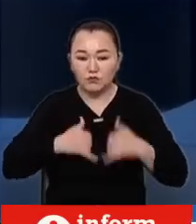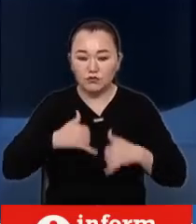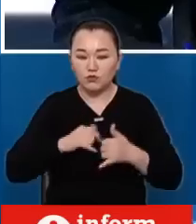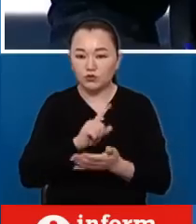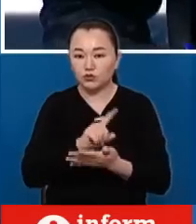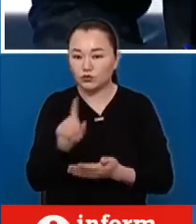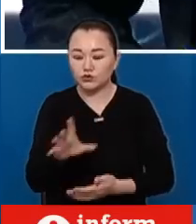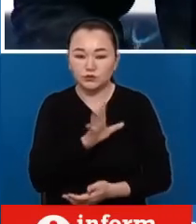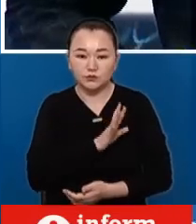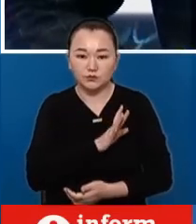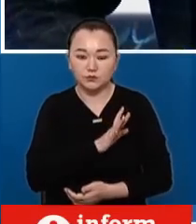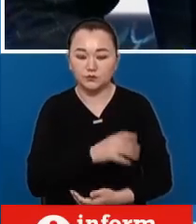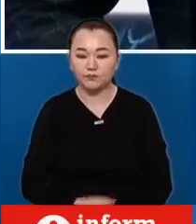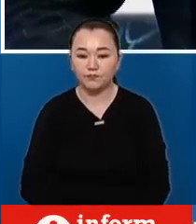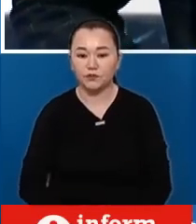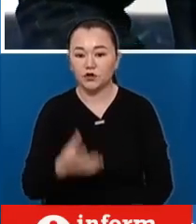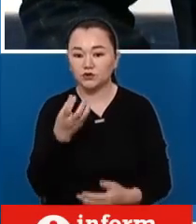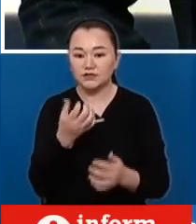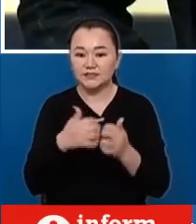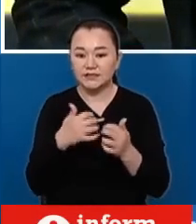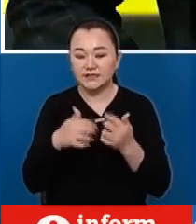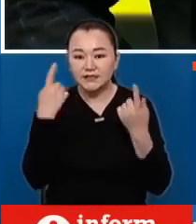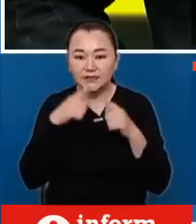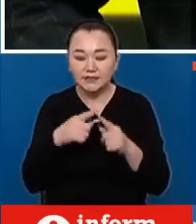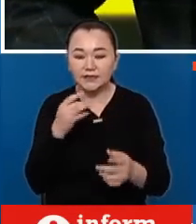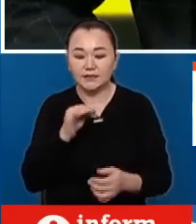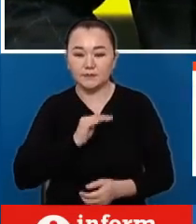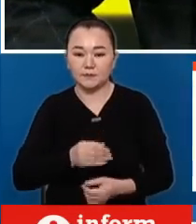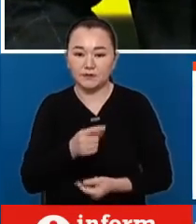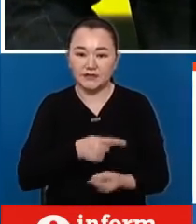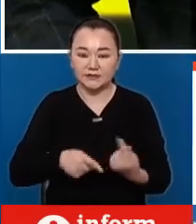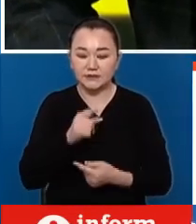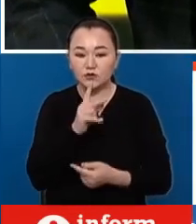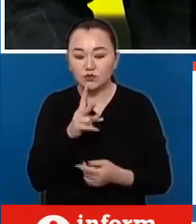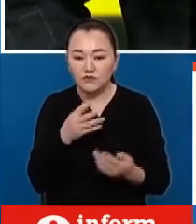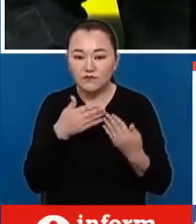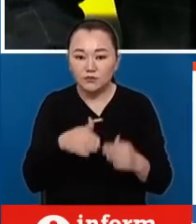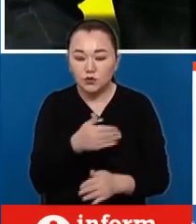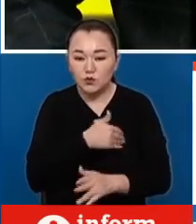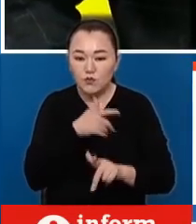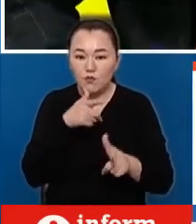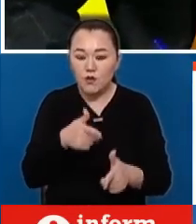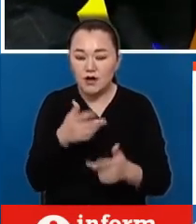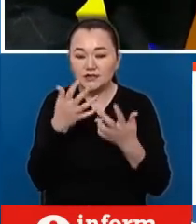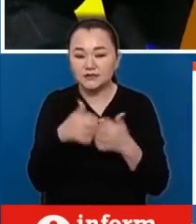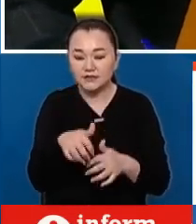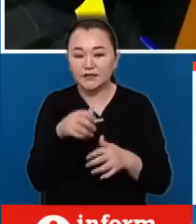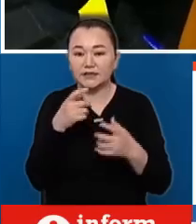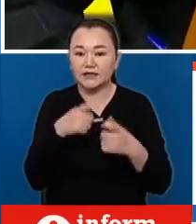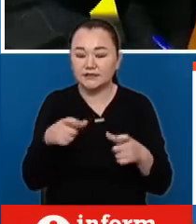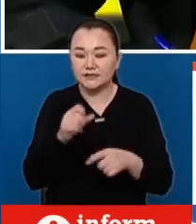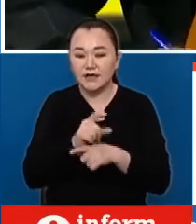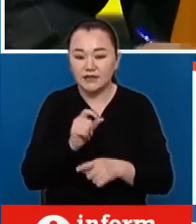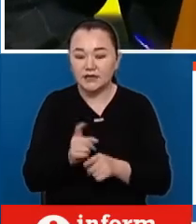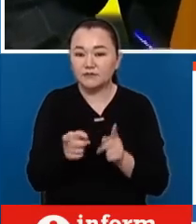шарт. Сондай-ақ орта техникалық немесе кәсіптік білімі бар түлектер үшін тест тапсырмаларының саны өзгерген. Яғни енді